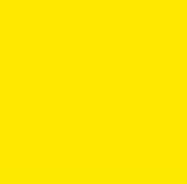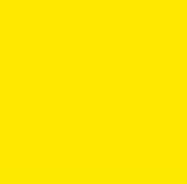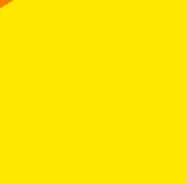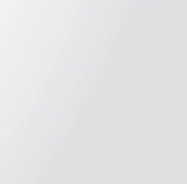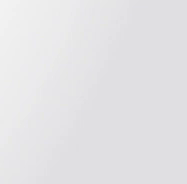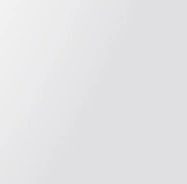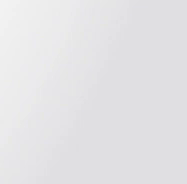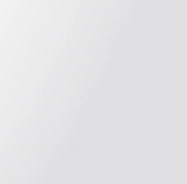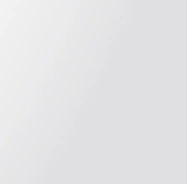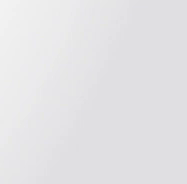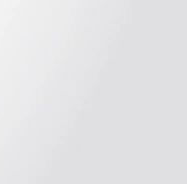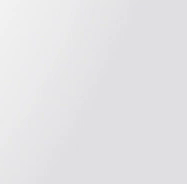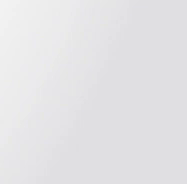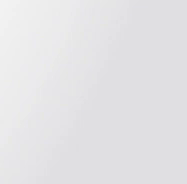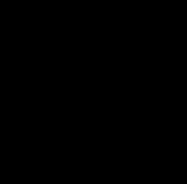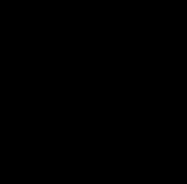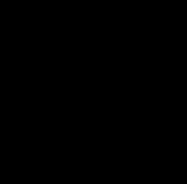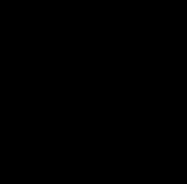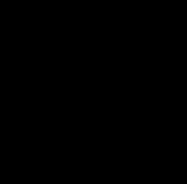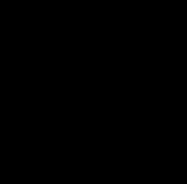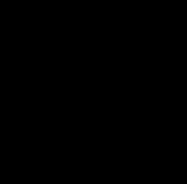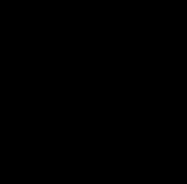Didik TV KPM.